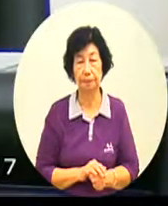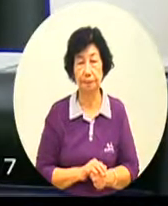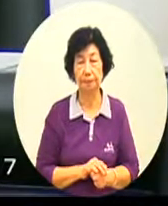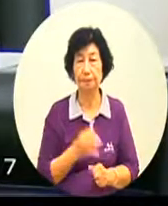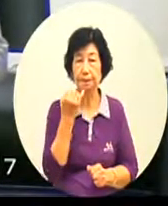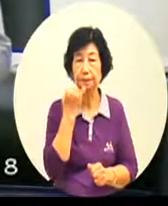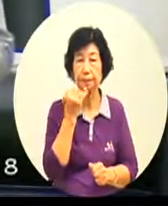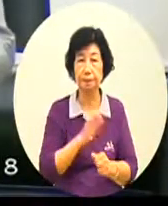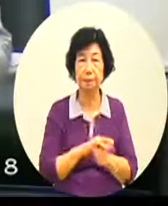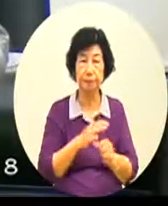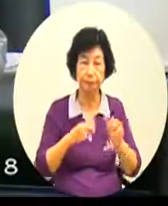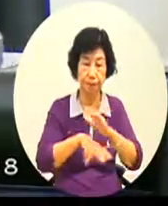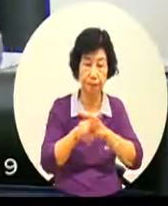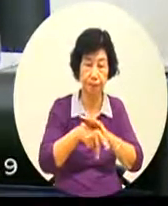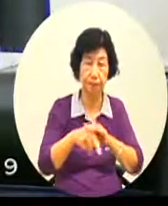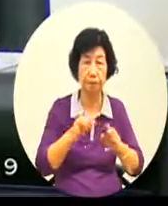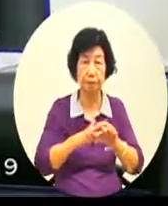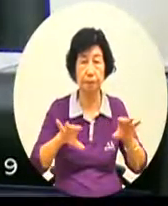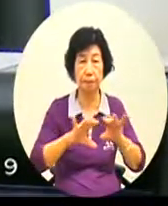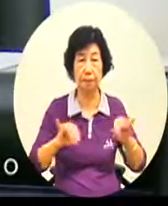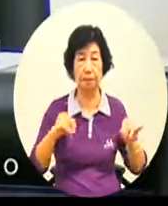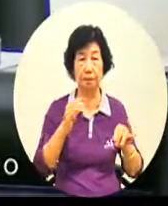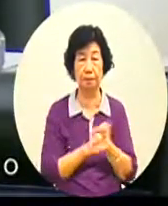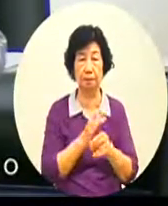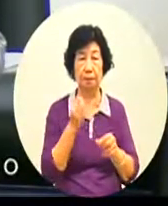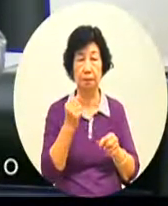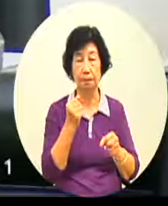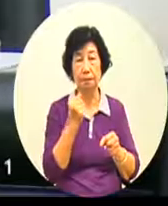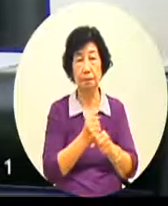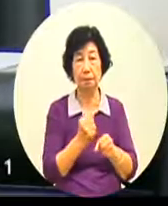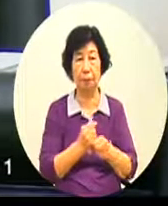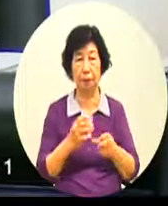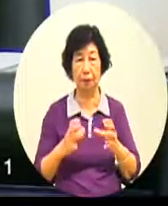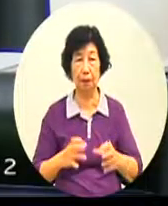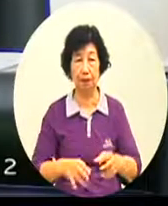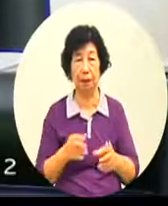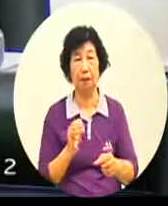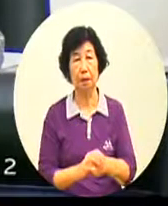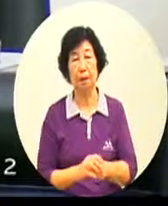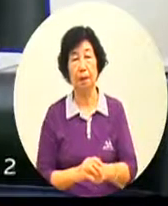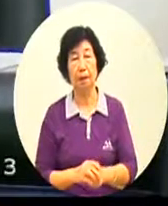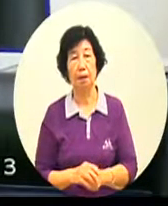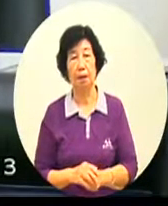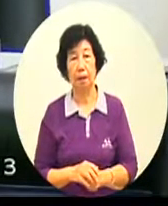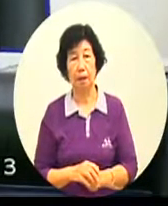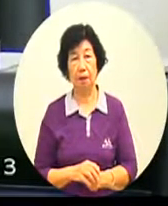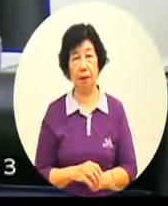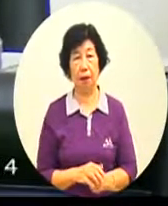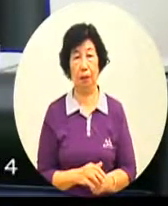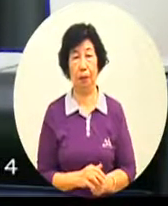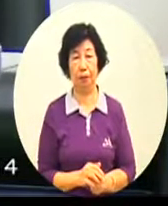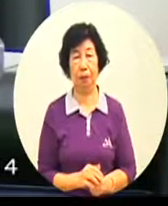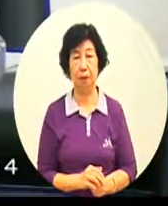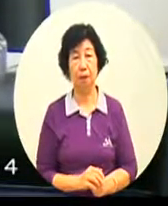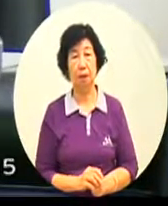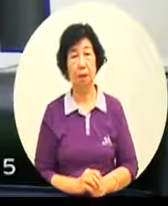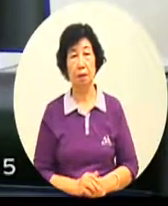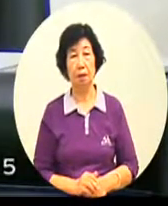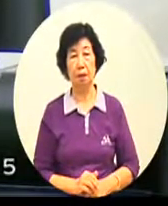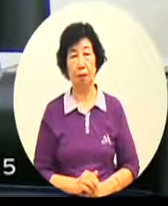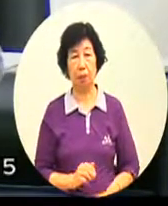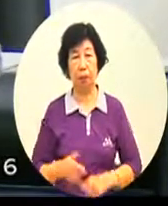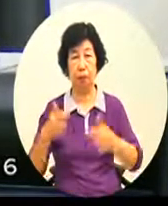空间，但是又探讨到说，闲置的空间又有很多可能会不符合我们现在相